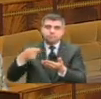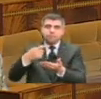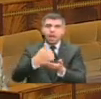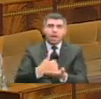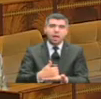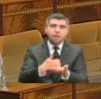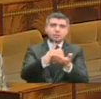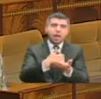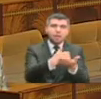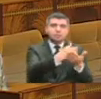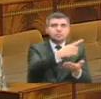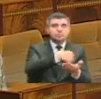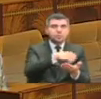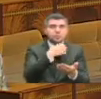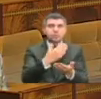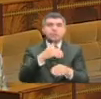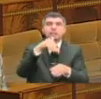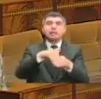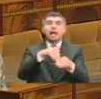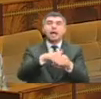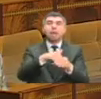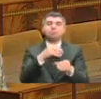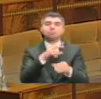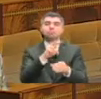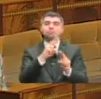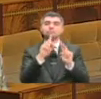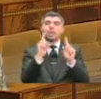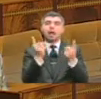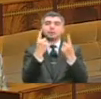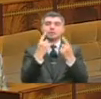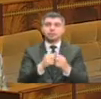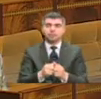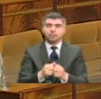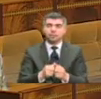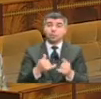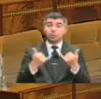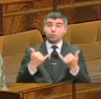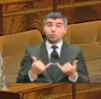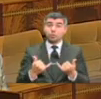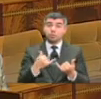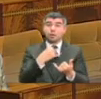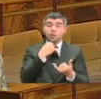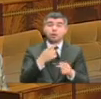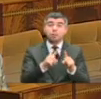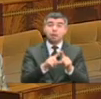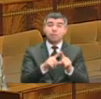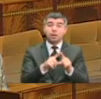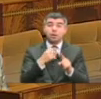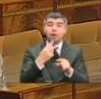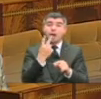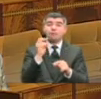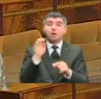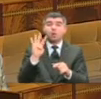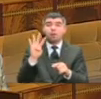الولاءات واستمالات الناخبين. ثم ان السيد الوزير المحترم اليوم باش تهضروا على المنشور ديال 2004 و2014 ديال رئيس